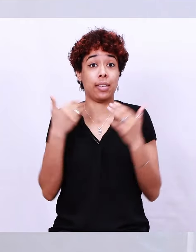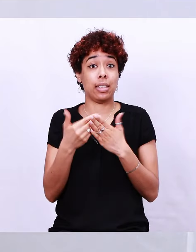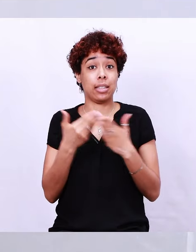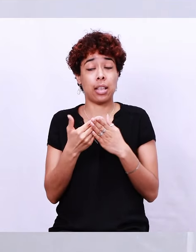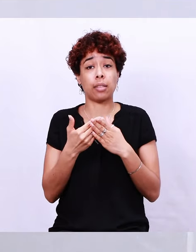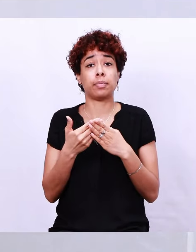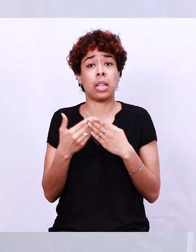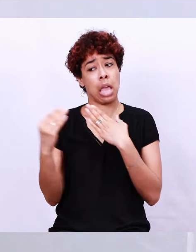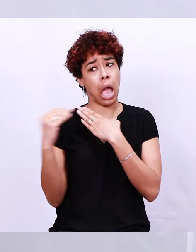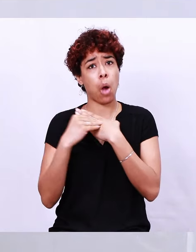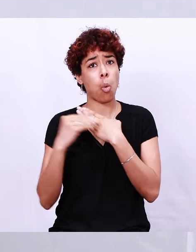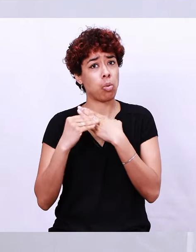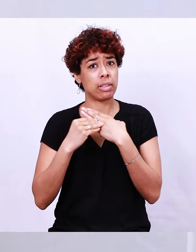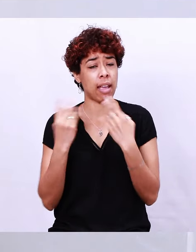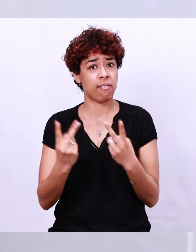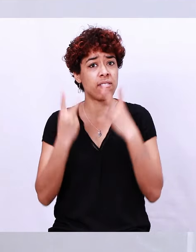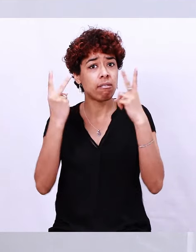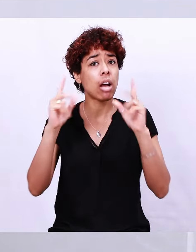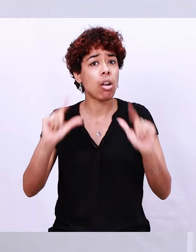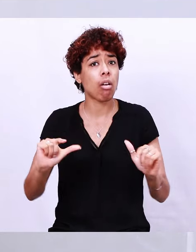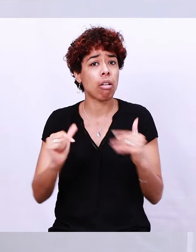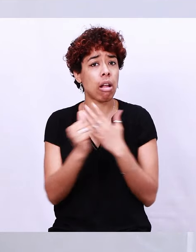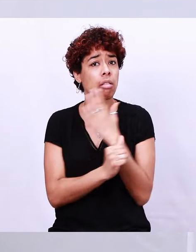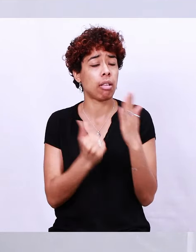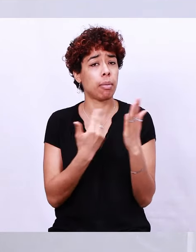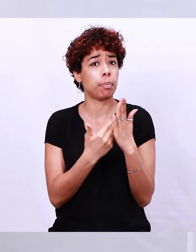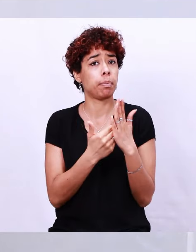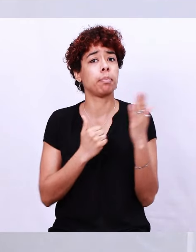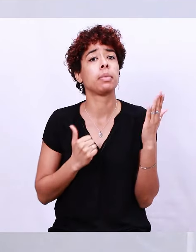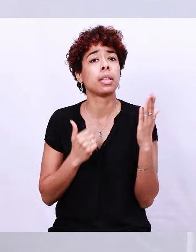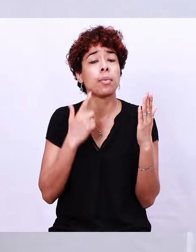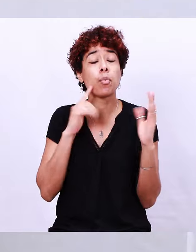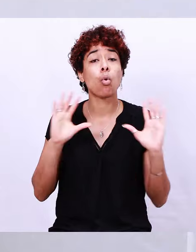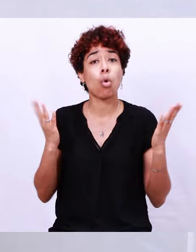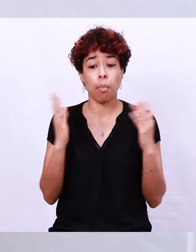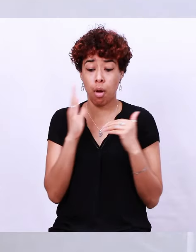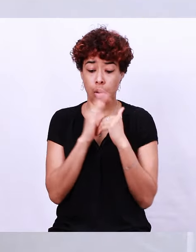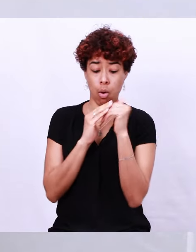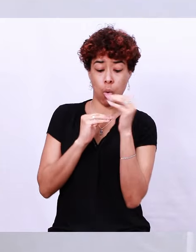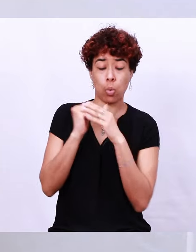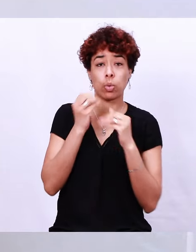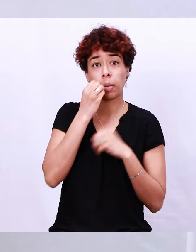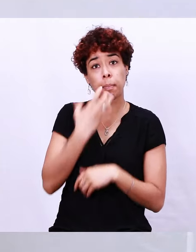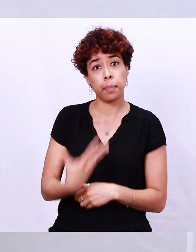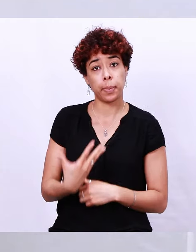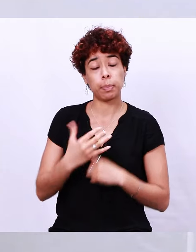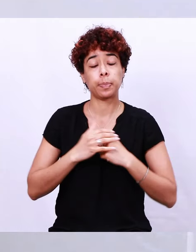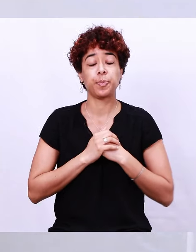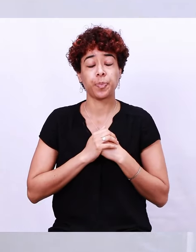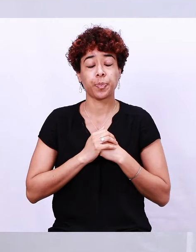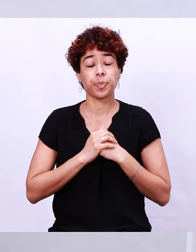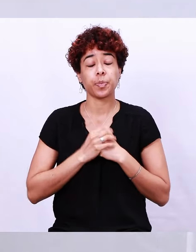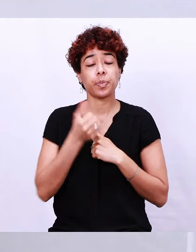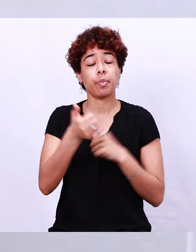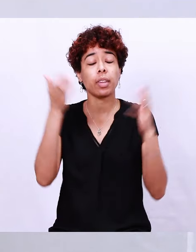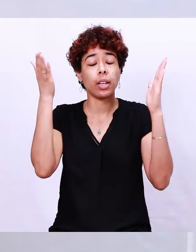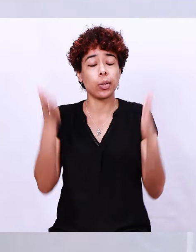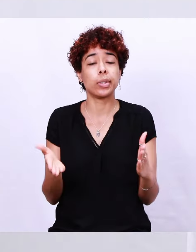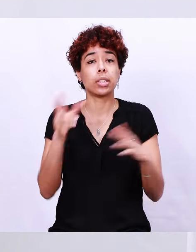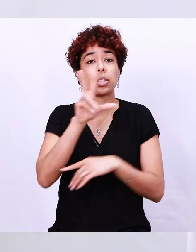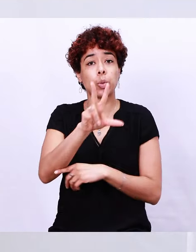conseils précieux dans dans les écritures pour pouvoir et bien construire ce que Dieu a mis sur notre cœur un Corinthiens